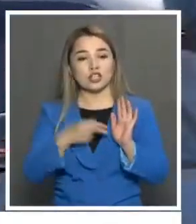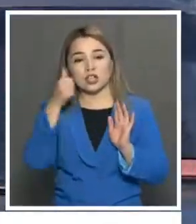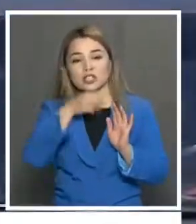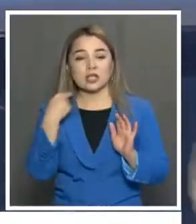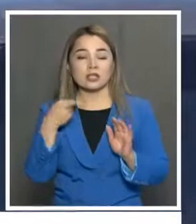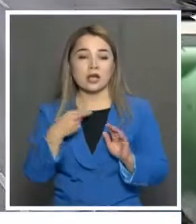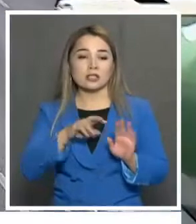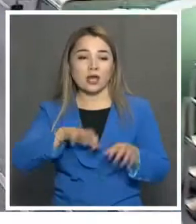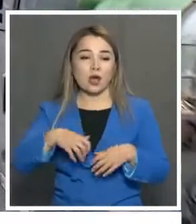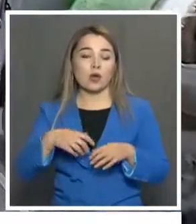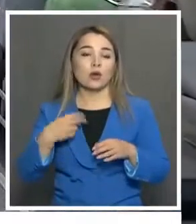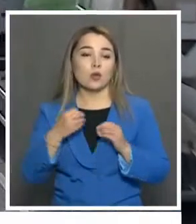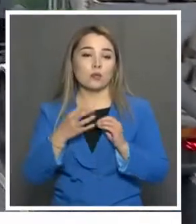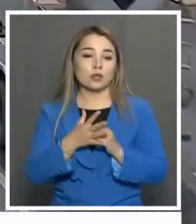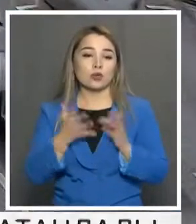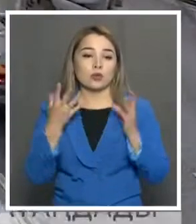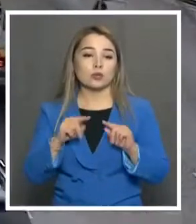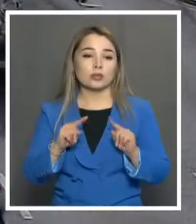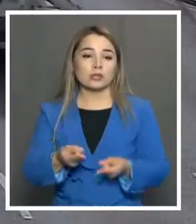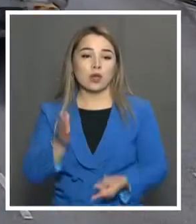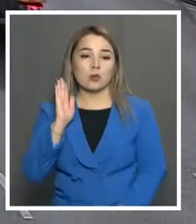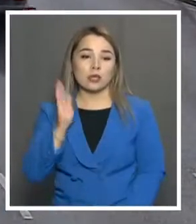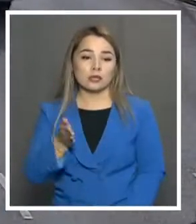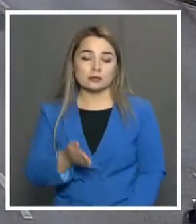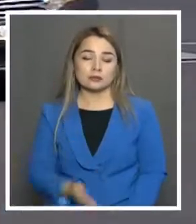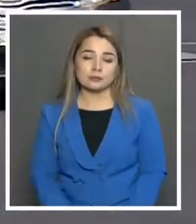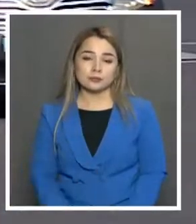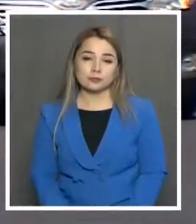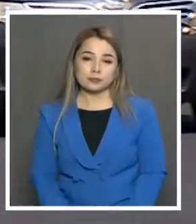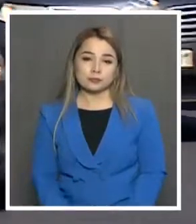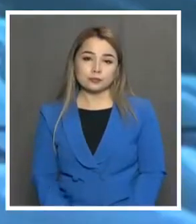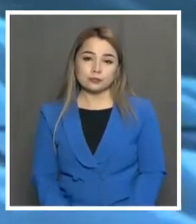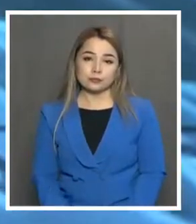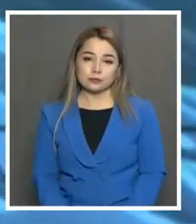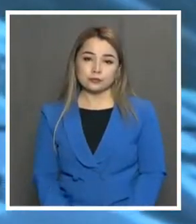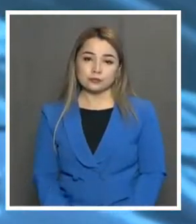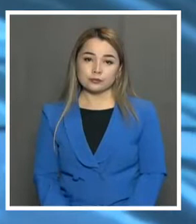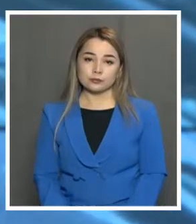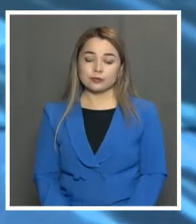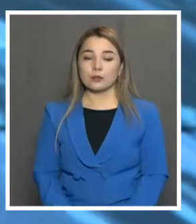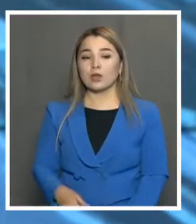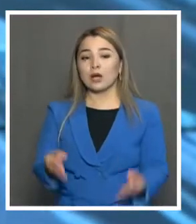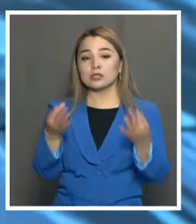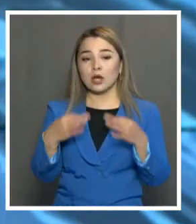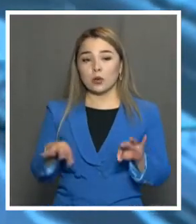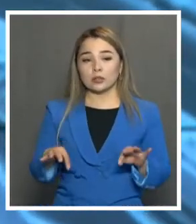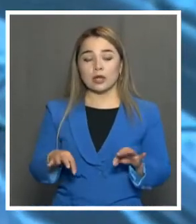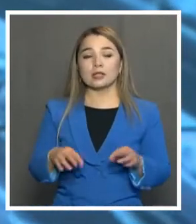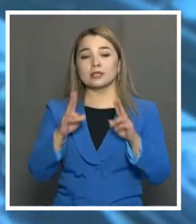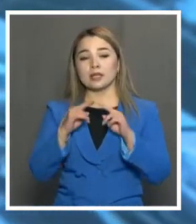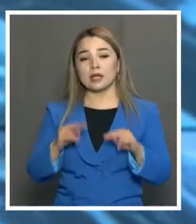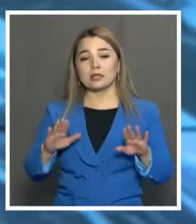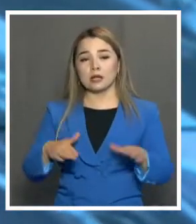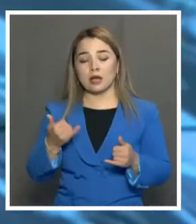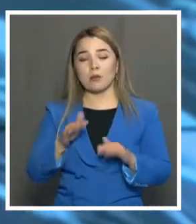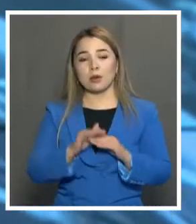15 тәулікке қамалады. Дарын Сағитов, Олжас Берікбаев, Қазақстан ұлттық арнасы. Тәуелсіздік сарайында балалар мен жастарды